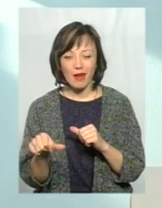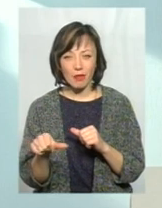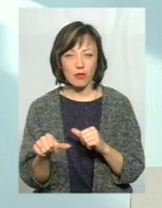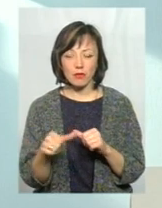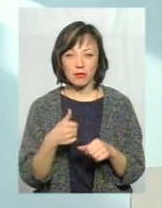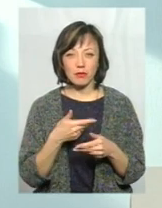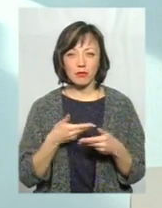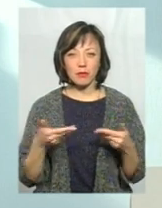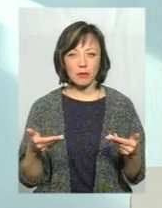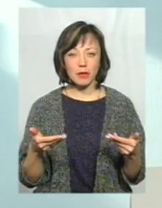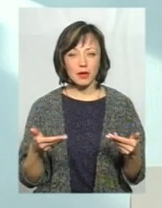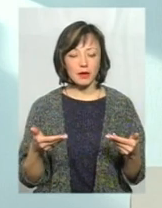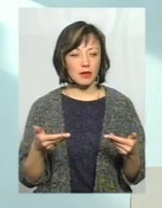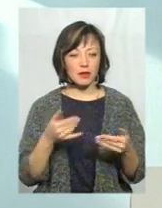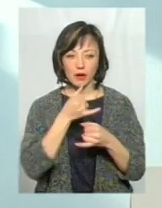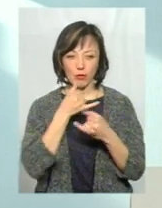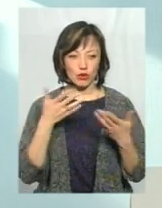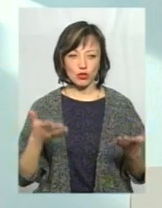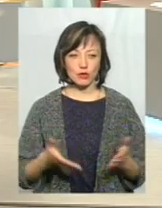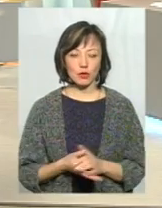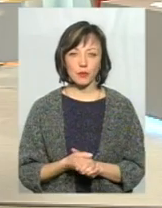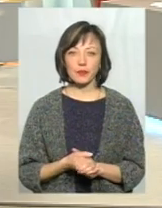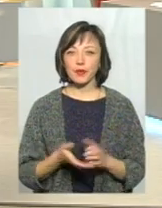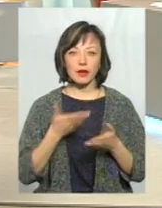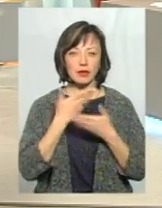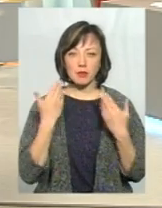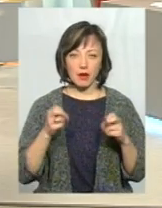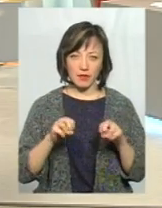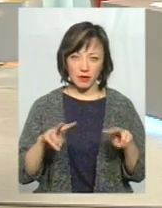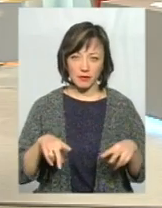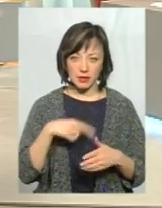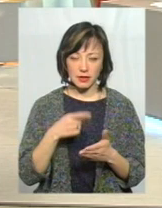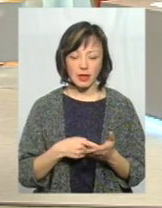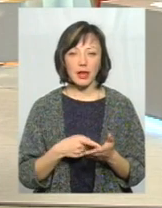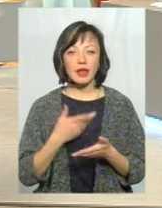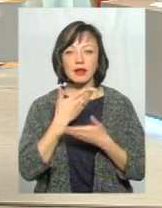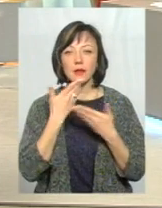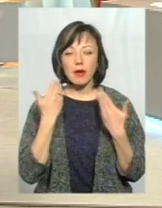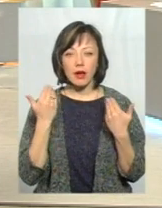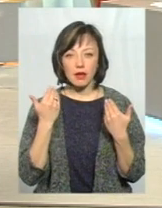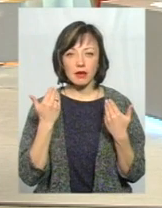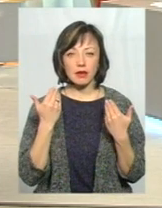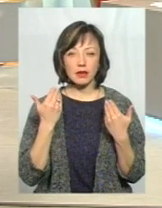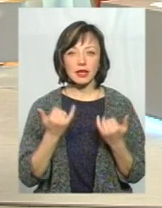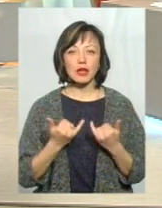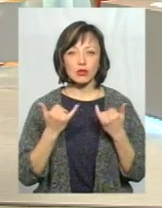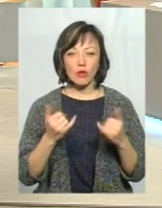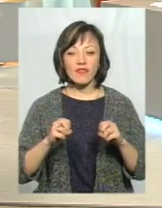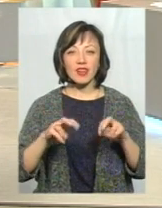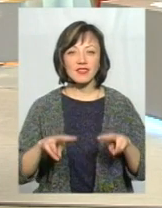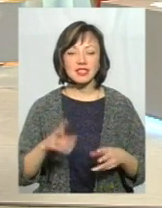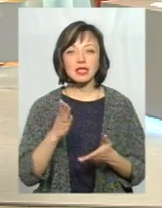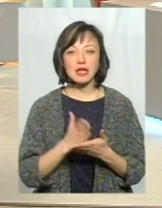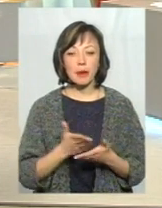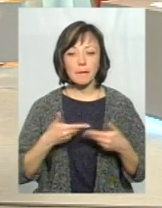ми не можемо. Для цього немає фахівців? Ні, для цього немає. Для цього фахівці є.